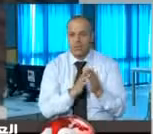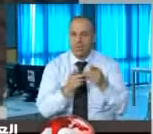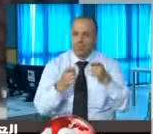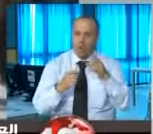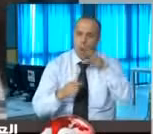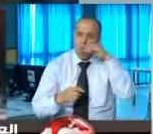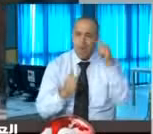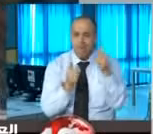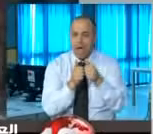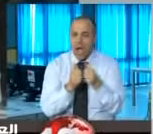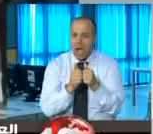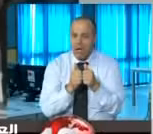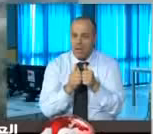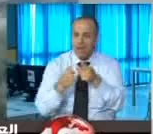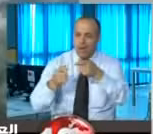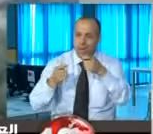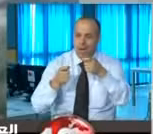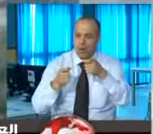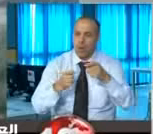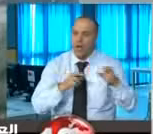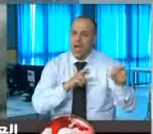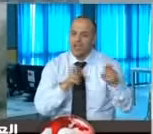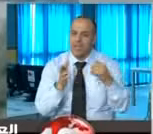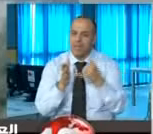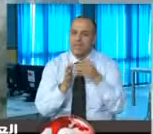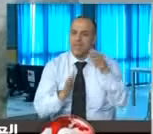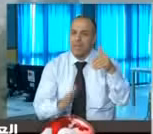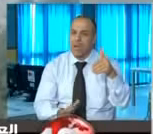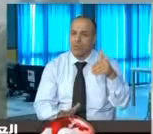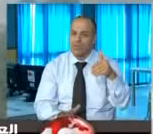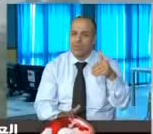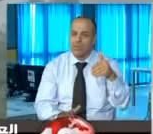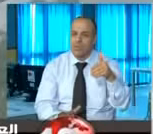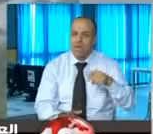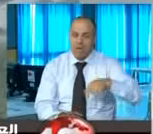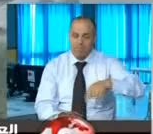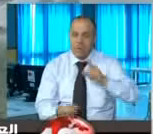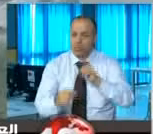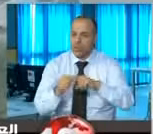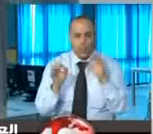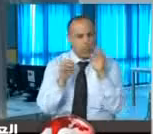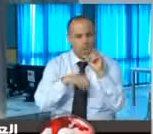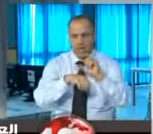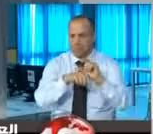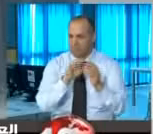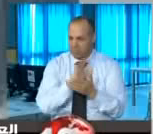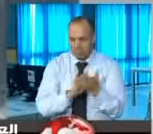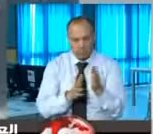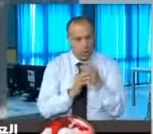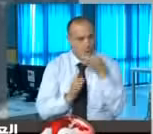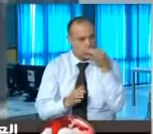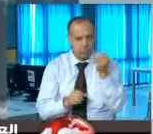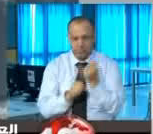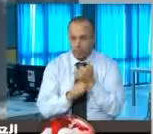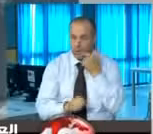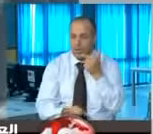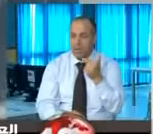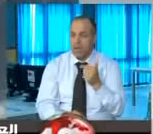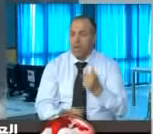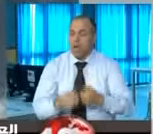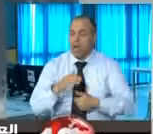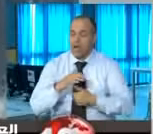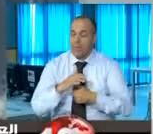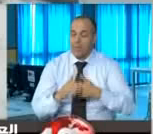البشمركة المشاركين في معركة استعادة الموصل ببيان ينفي أي مشاركة لأنقرة في العمليات. ودعت بغداد أنقرة